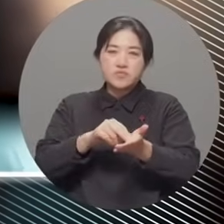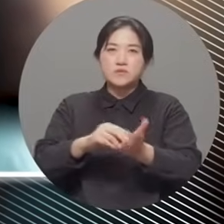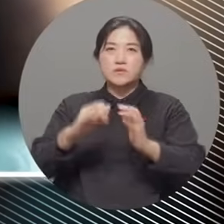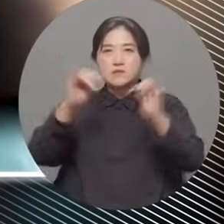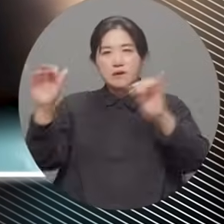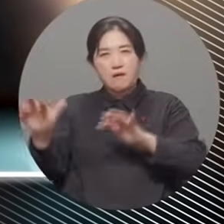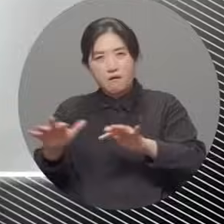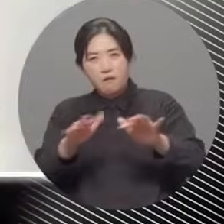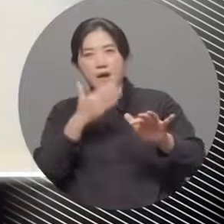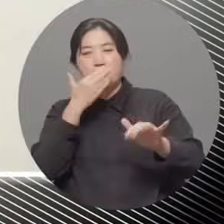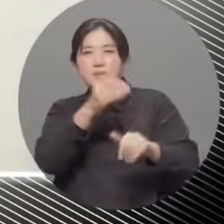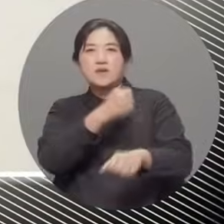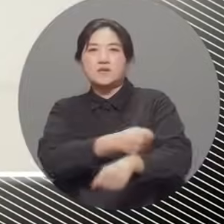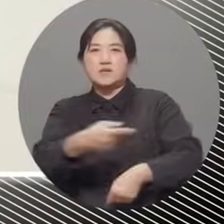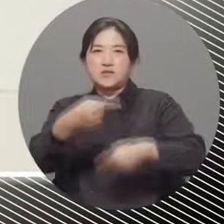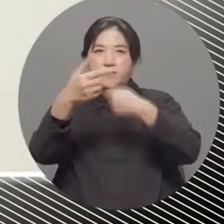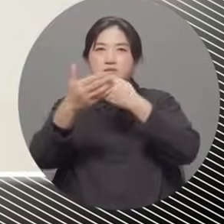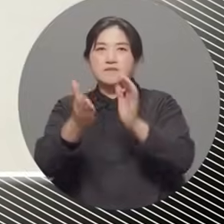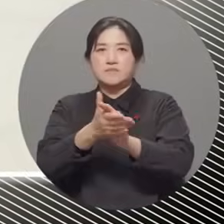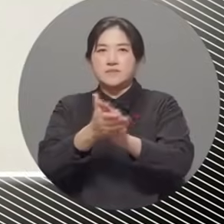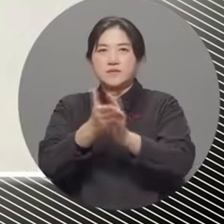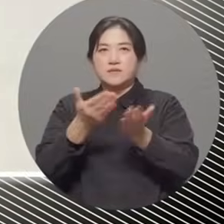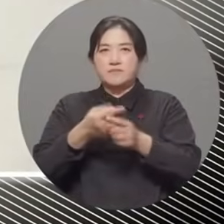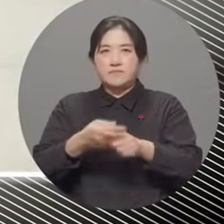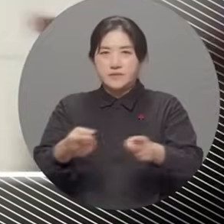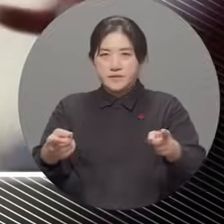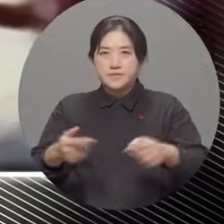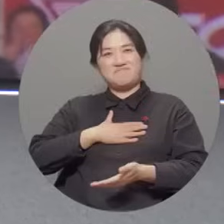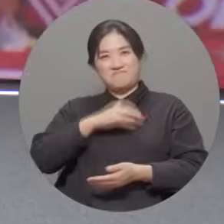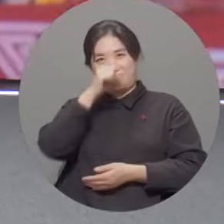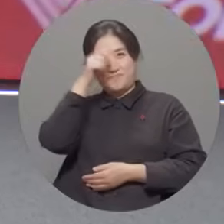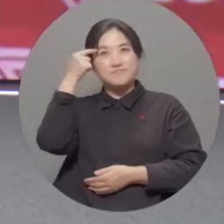사회 이슈화하는 데 기여했다는 평가를 받았습니다.